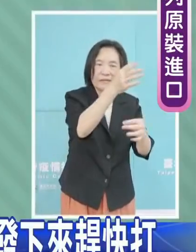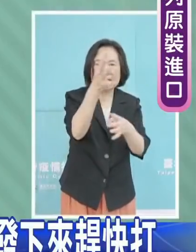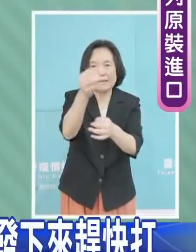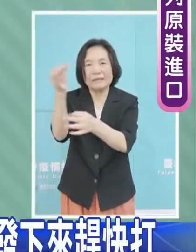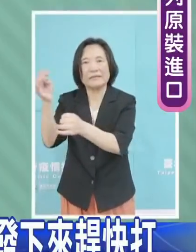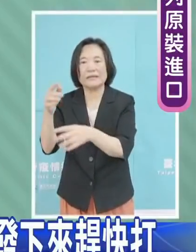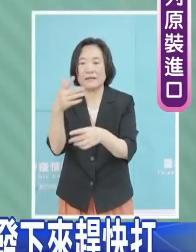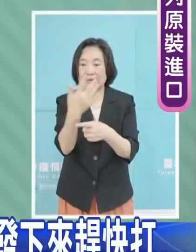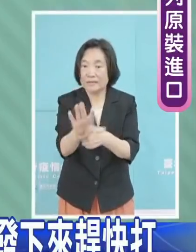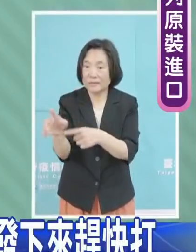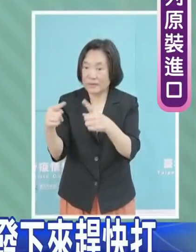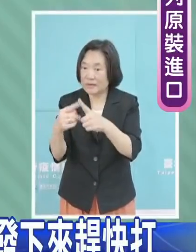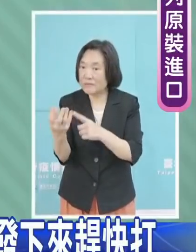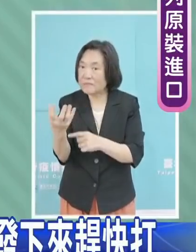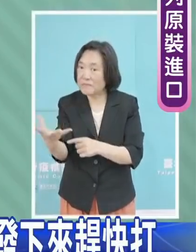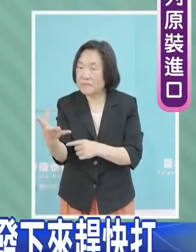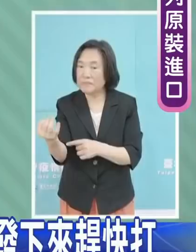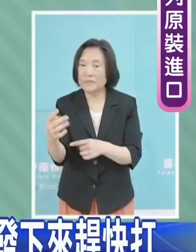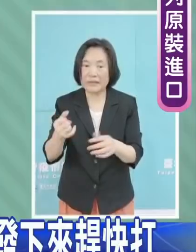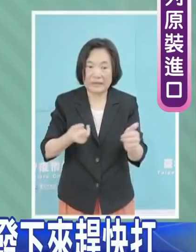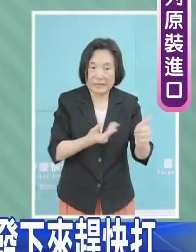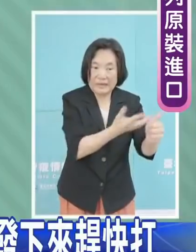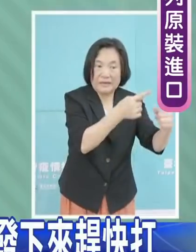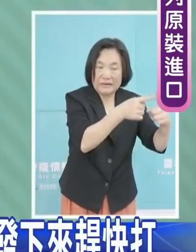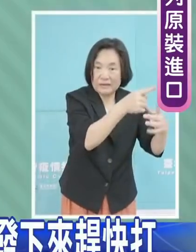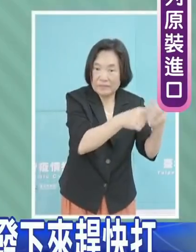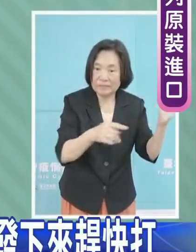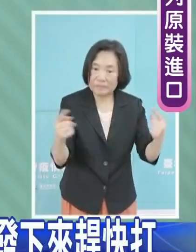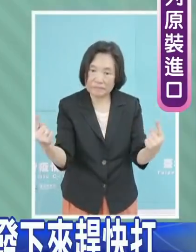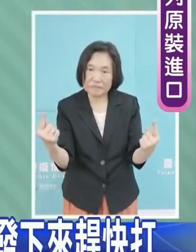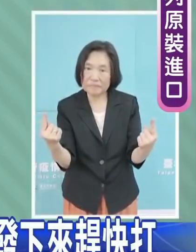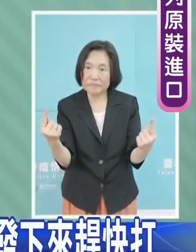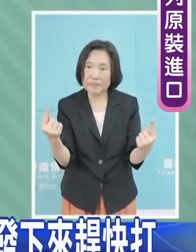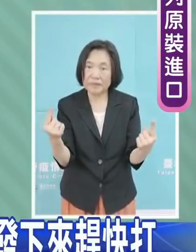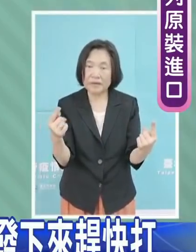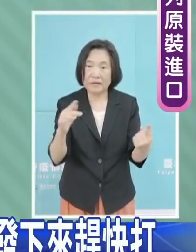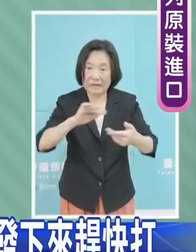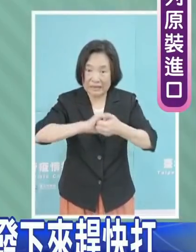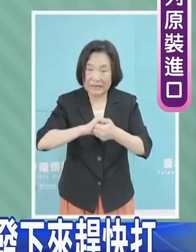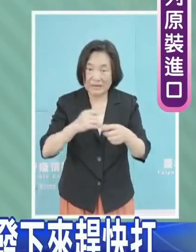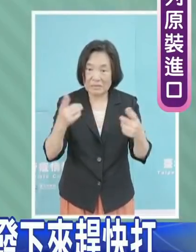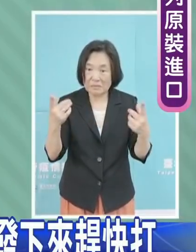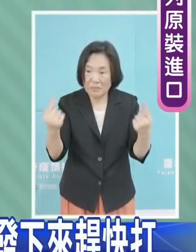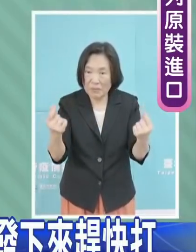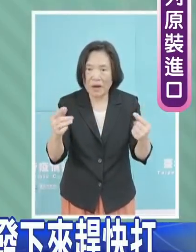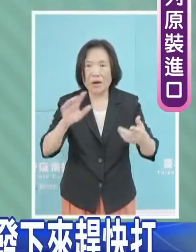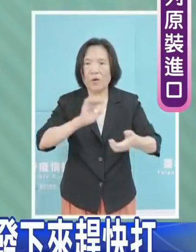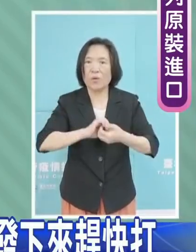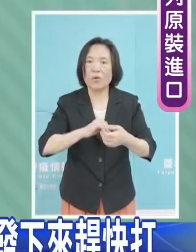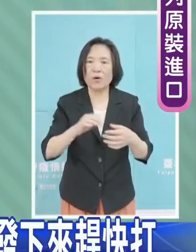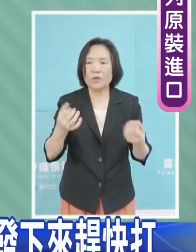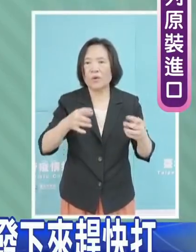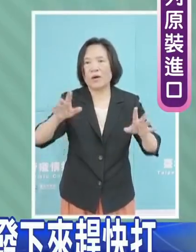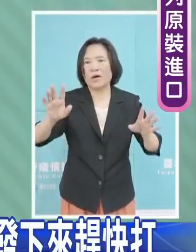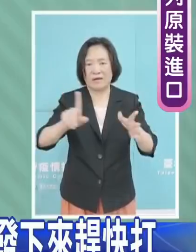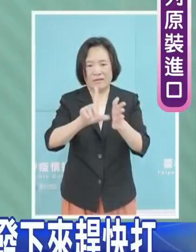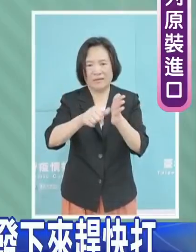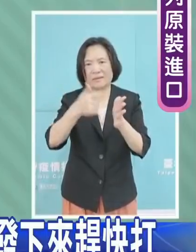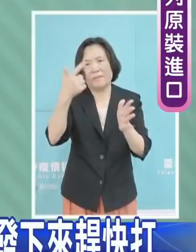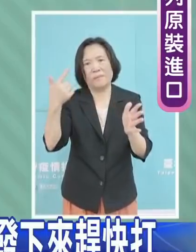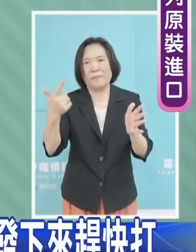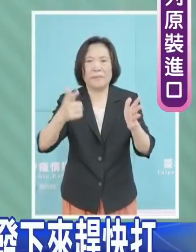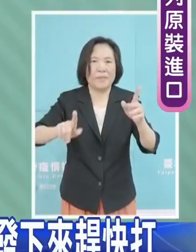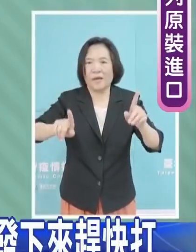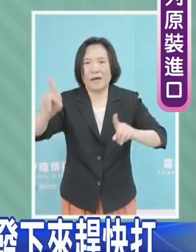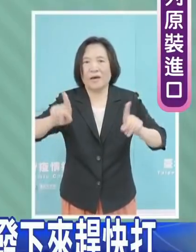数跟那个感染数不一定有一个，没有，就因为时间差很大，所以很难判读